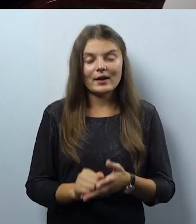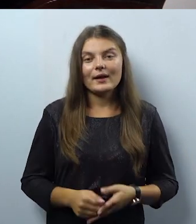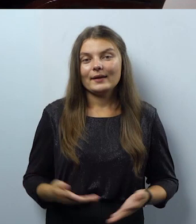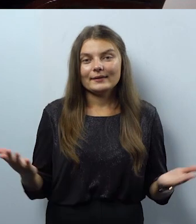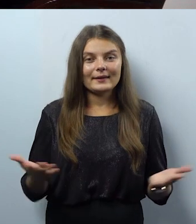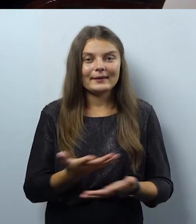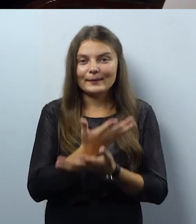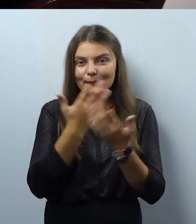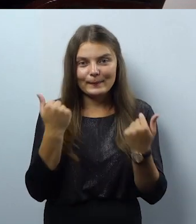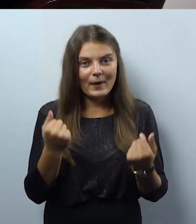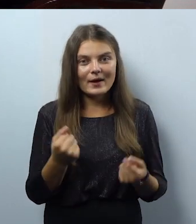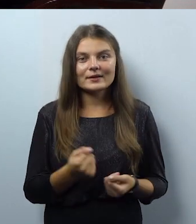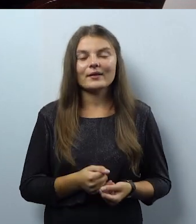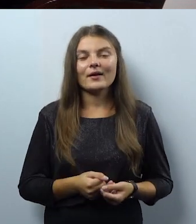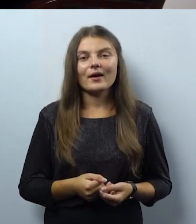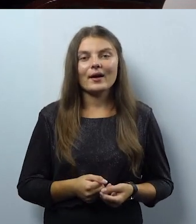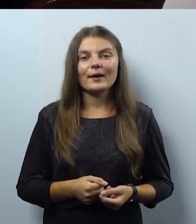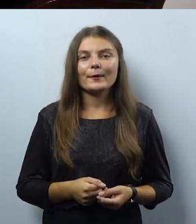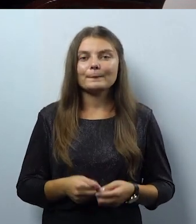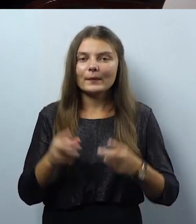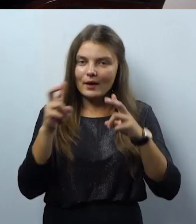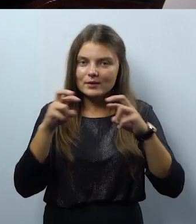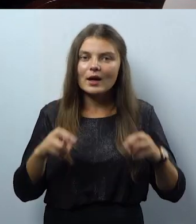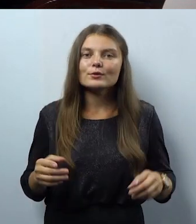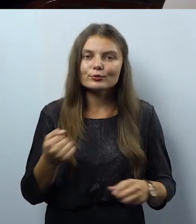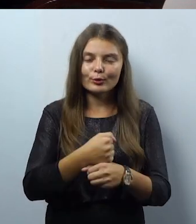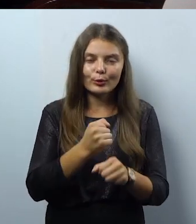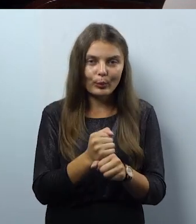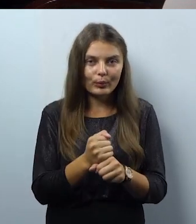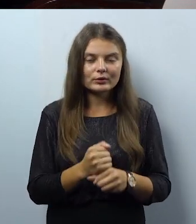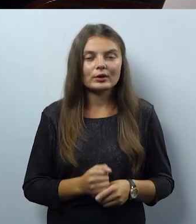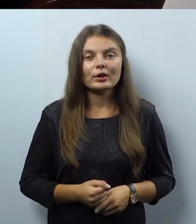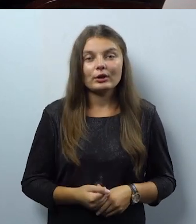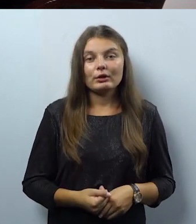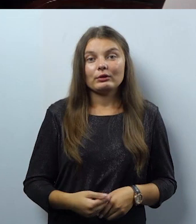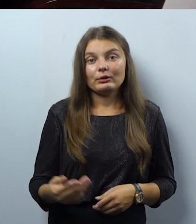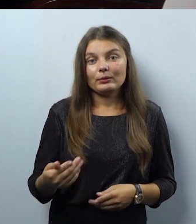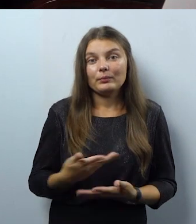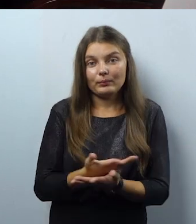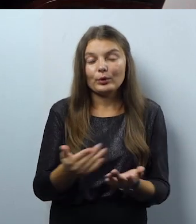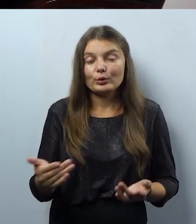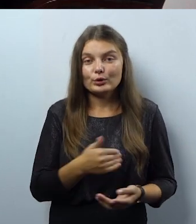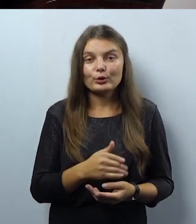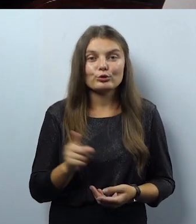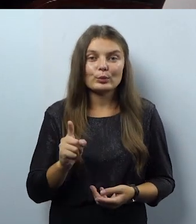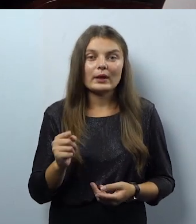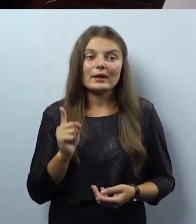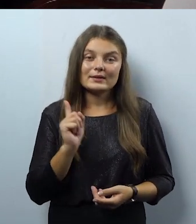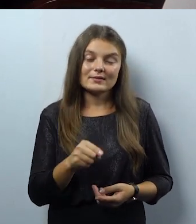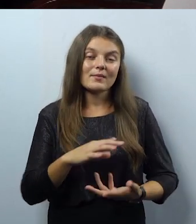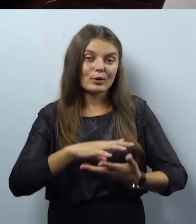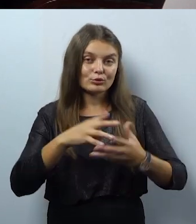робився, наголошую, для чого хотілося робитися цей моніторинг, щоб ми могли кудись далі з цим висновком кудись